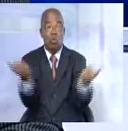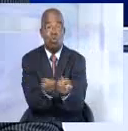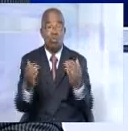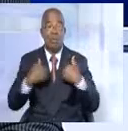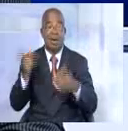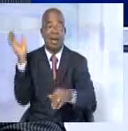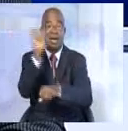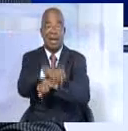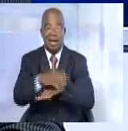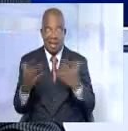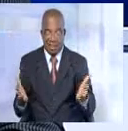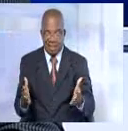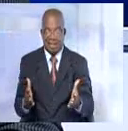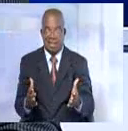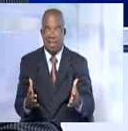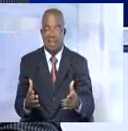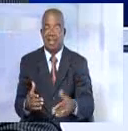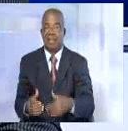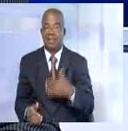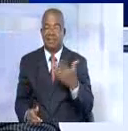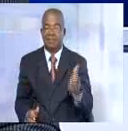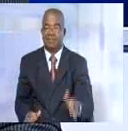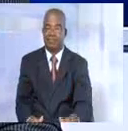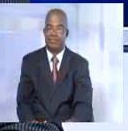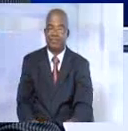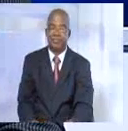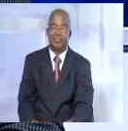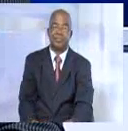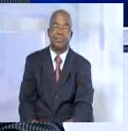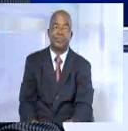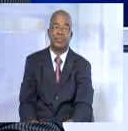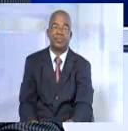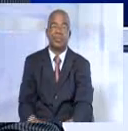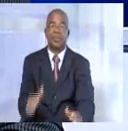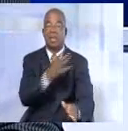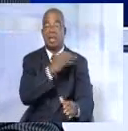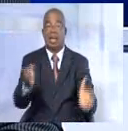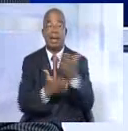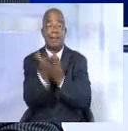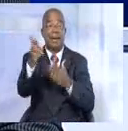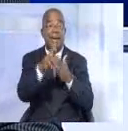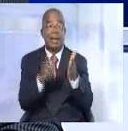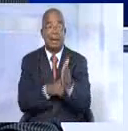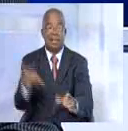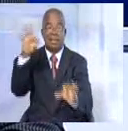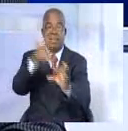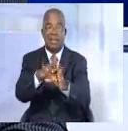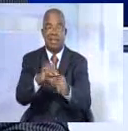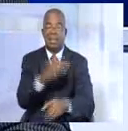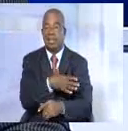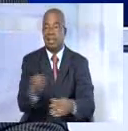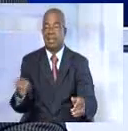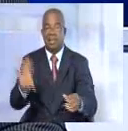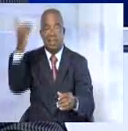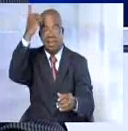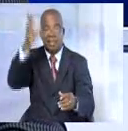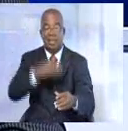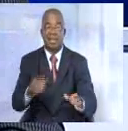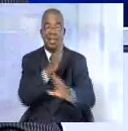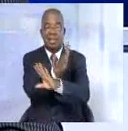parti politique pour obtenir la majorité. Justement, par rapport à ces élections législatives, les Allemands